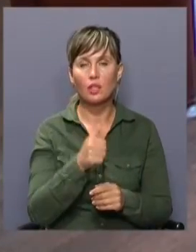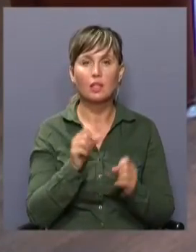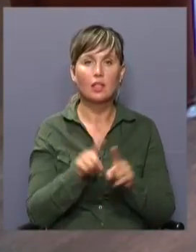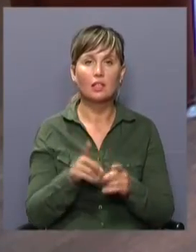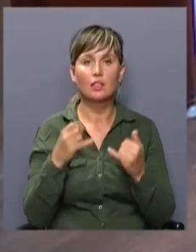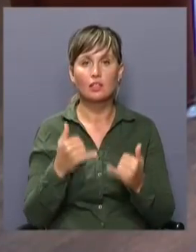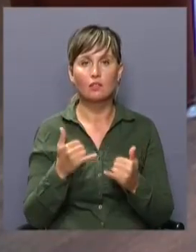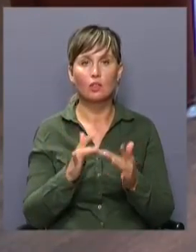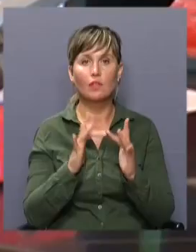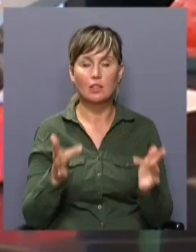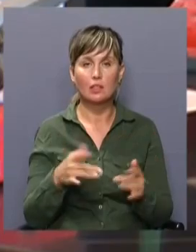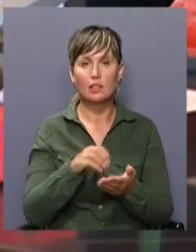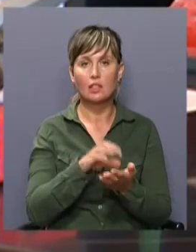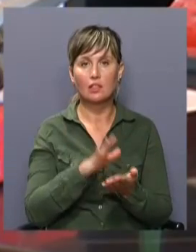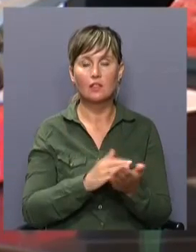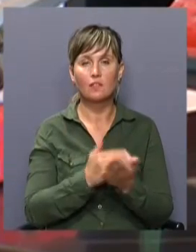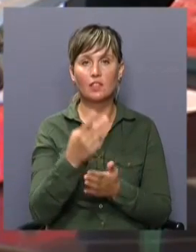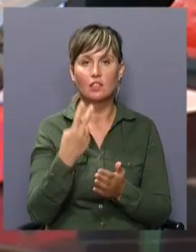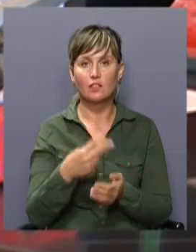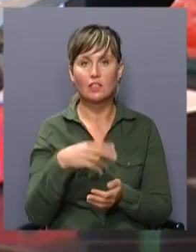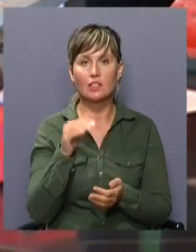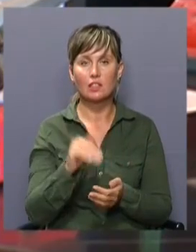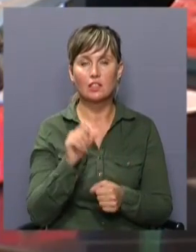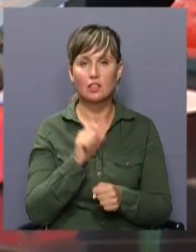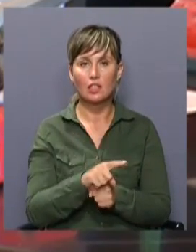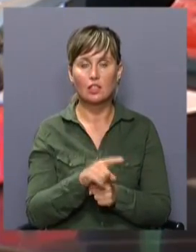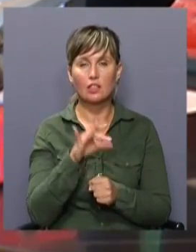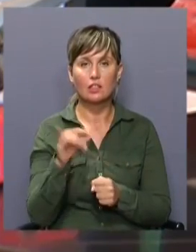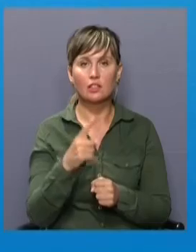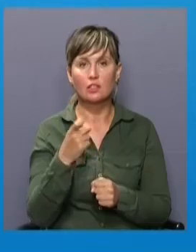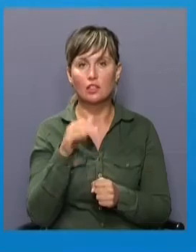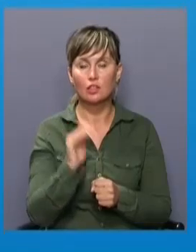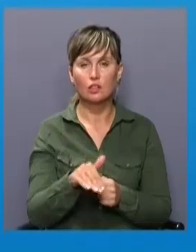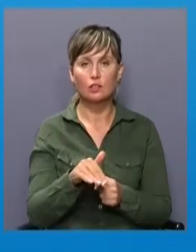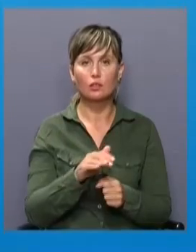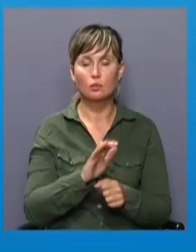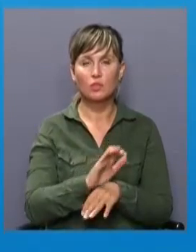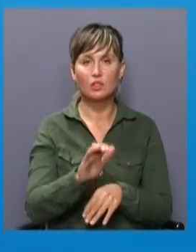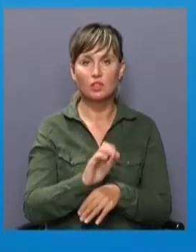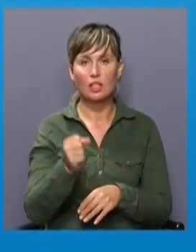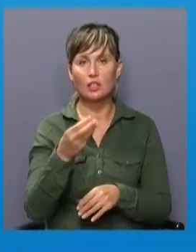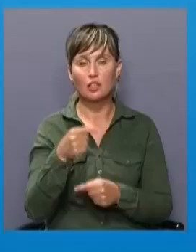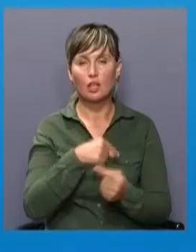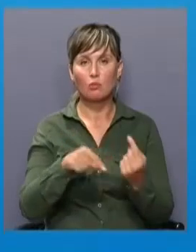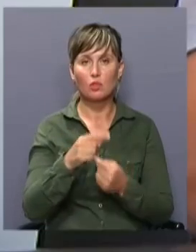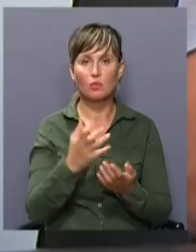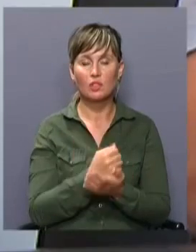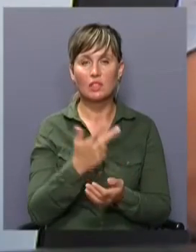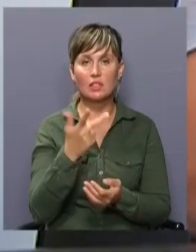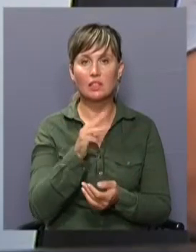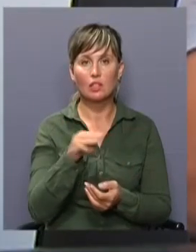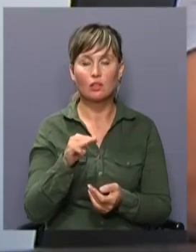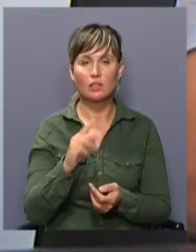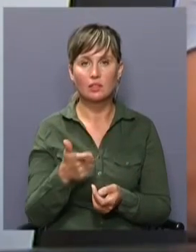сегодня на веб-портале зарегистрировано свыше 20 тысяч заказчиков и 100 тысяч поставщиков. А денежный оборот превысил 3 триллиона